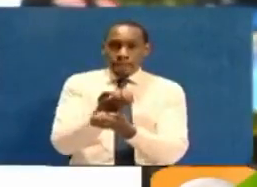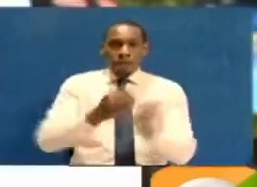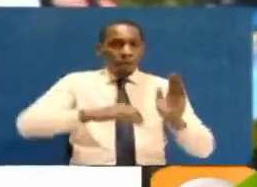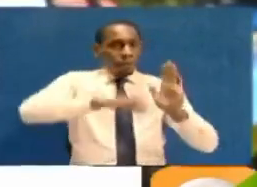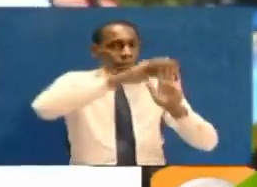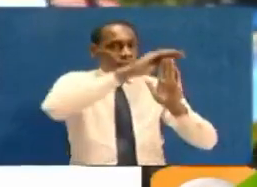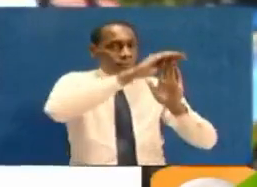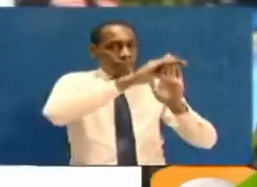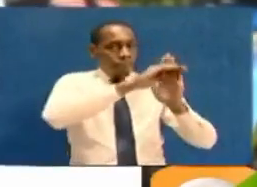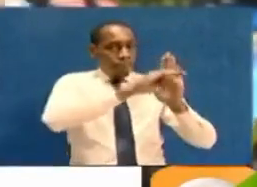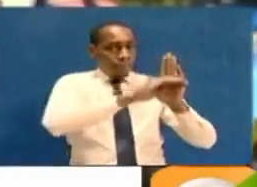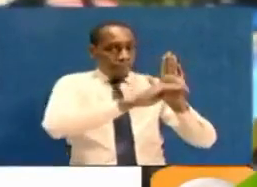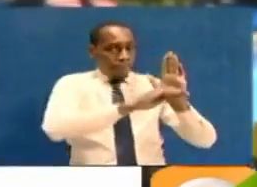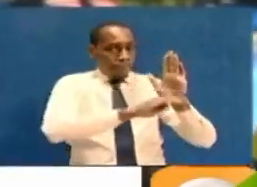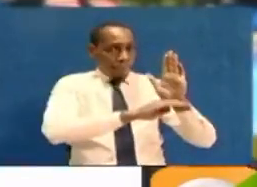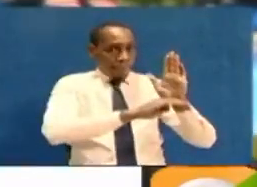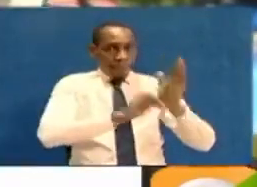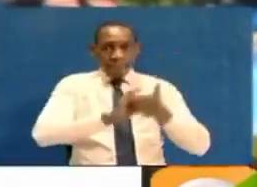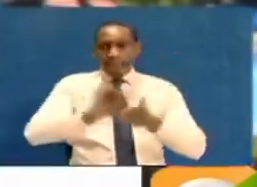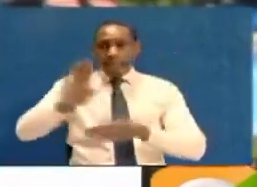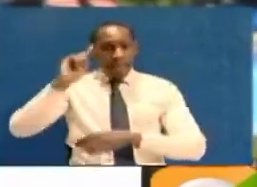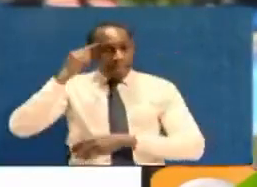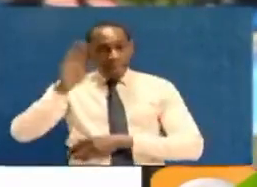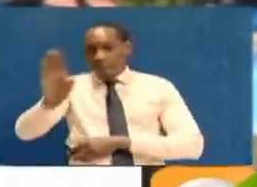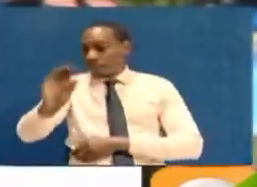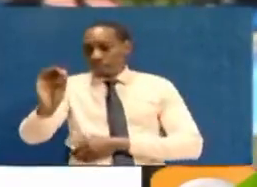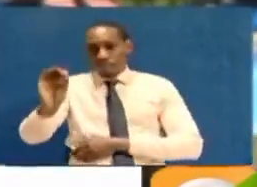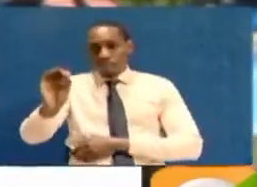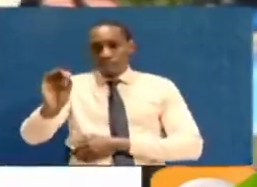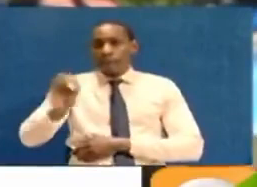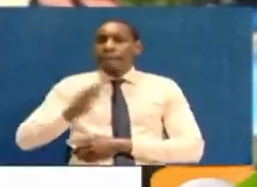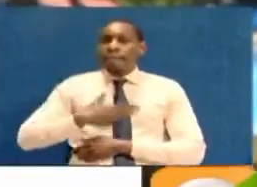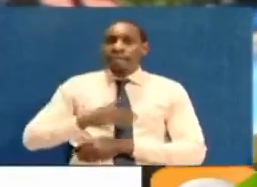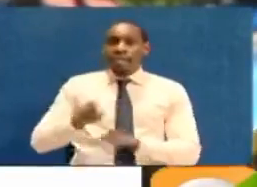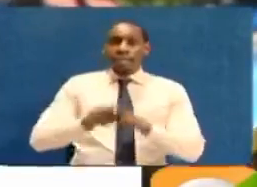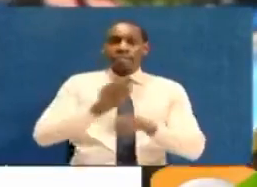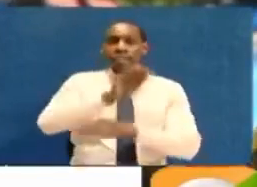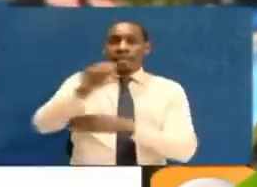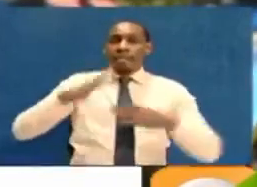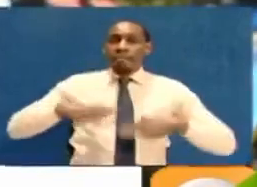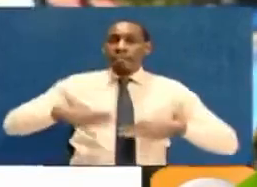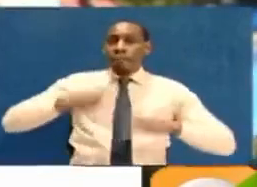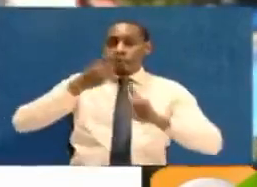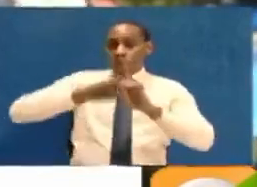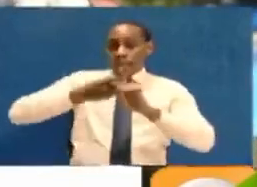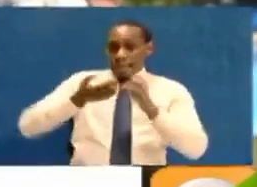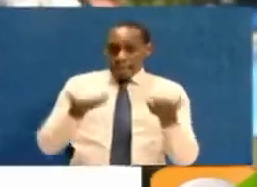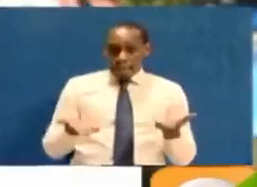program. It is not what you think. Mimi nawauliza watu wa Lungalunga,